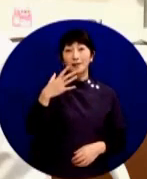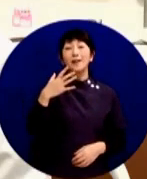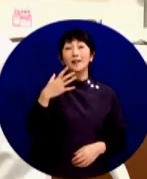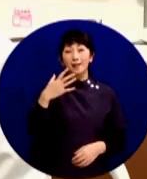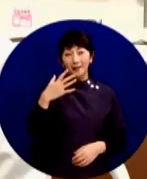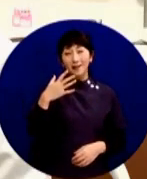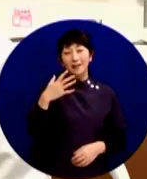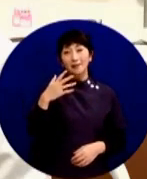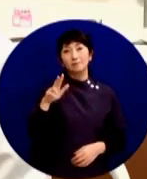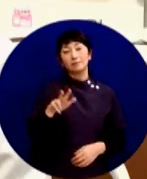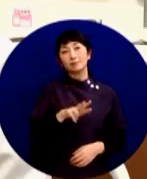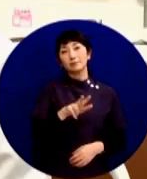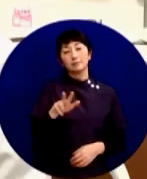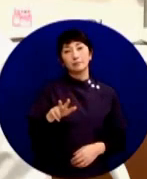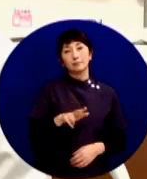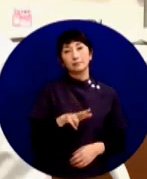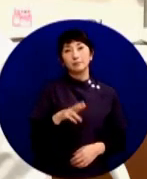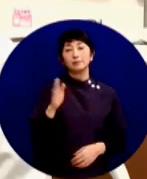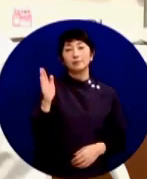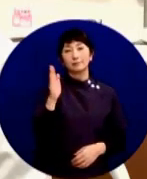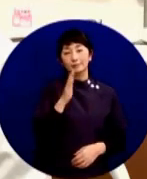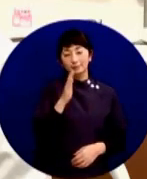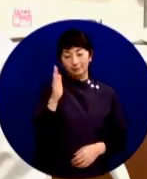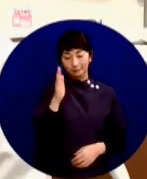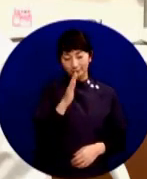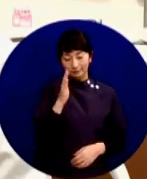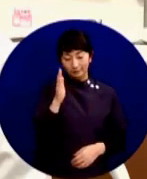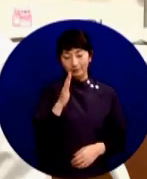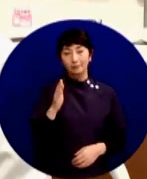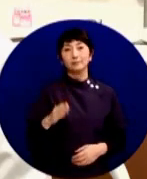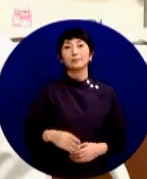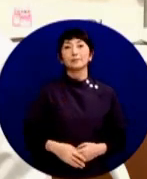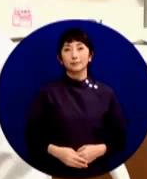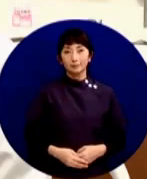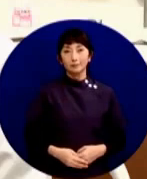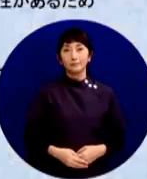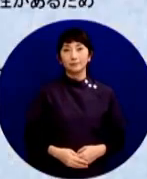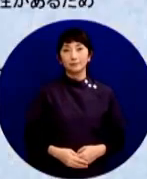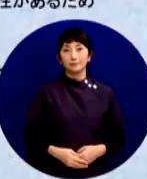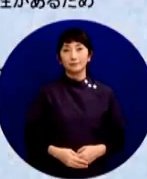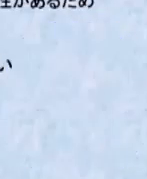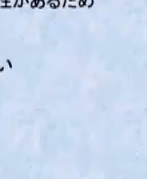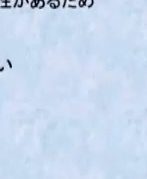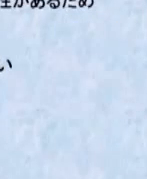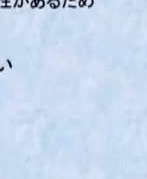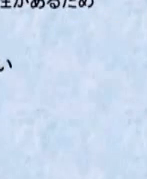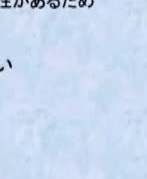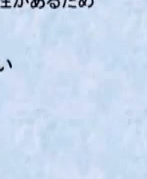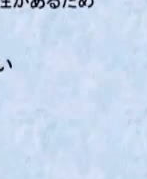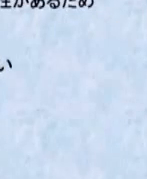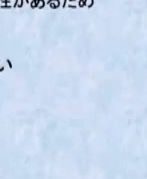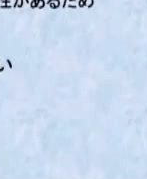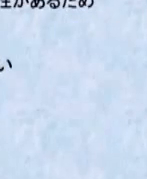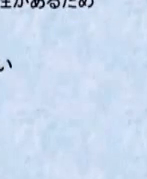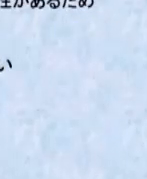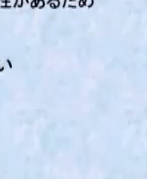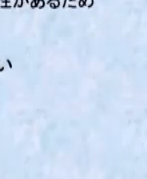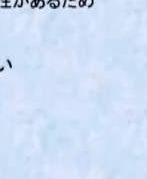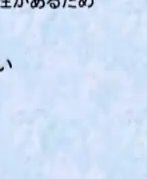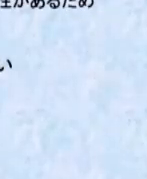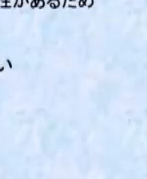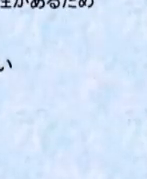診断がついたからといって全てを放置するわけではありません。 この腺子吸引細胞診の精